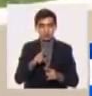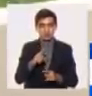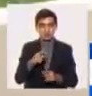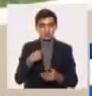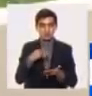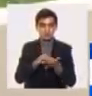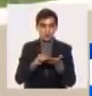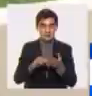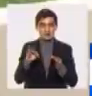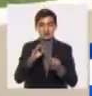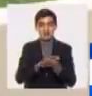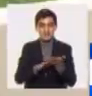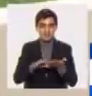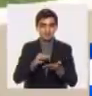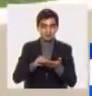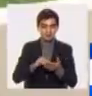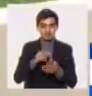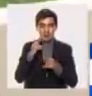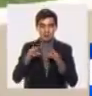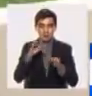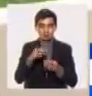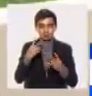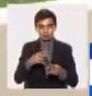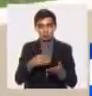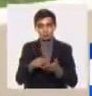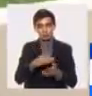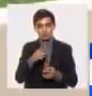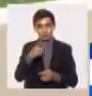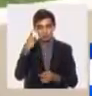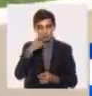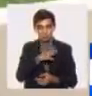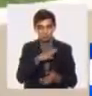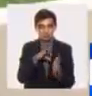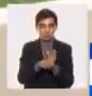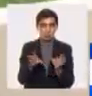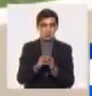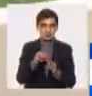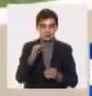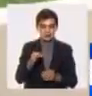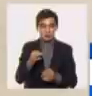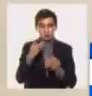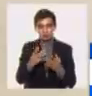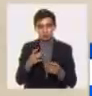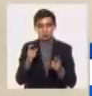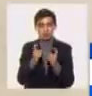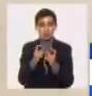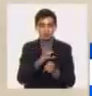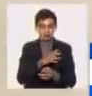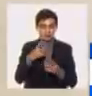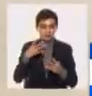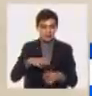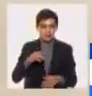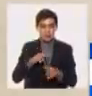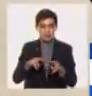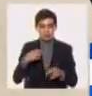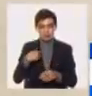чтобы я написала заявление о том, что это произошло в ходе распития спиртных напитков совместного и словесной перепалки. Такого не было, мы с ним в этот